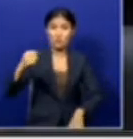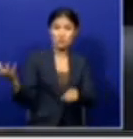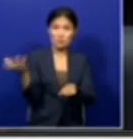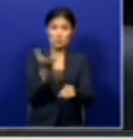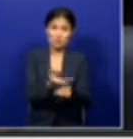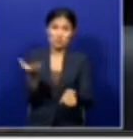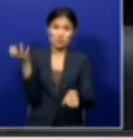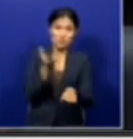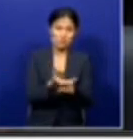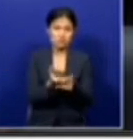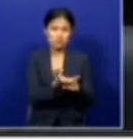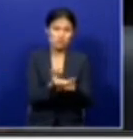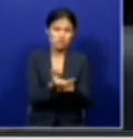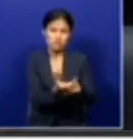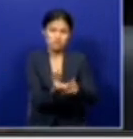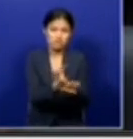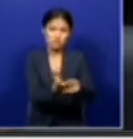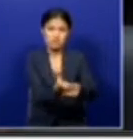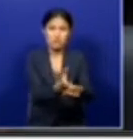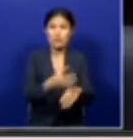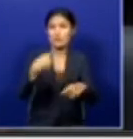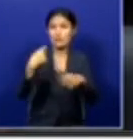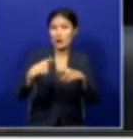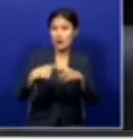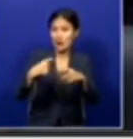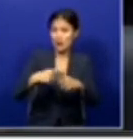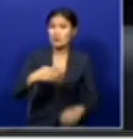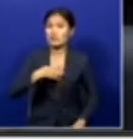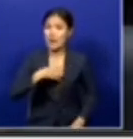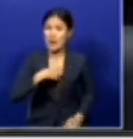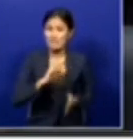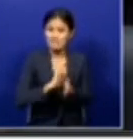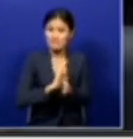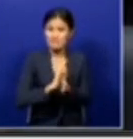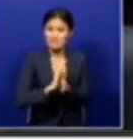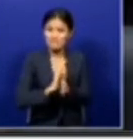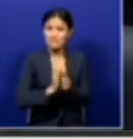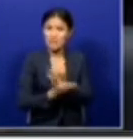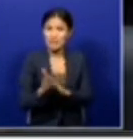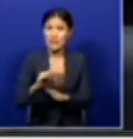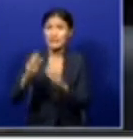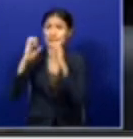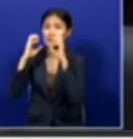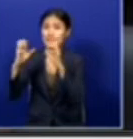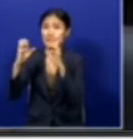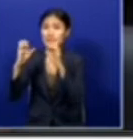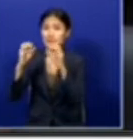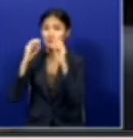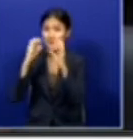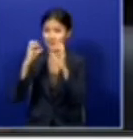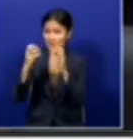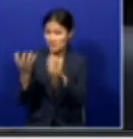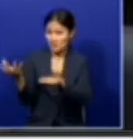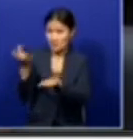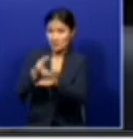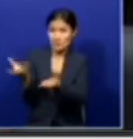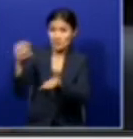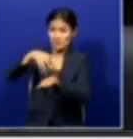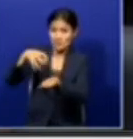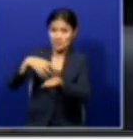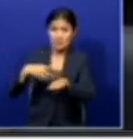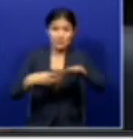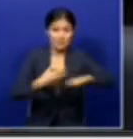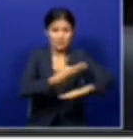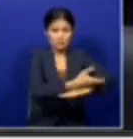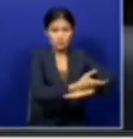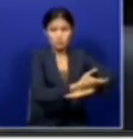านเขาต้องการเพียงแค่ลูกรังเนี่ยไปทับหน้าดินเพื่อให้ขนส่งผลิตผลทาง